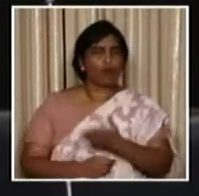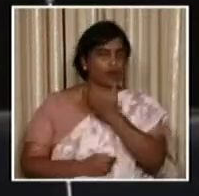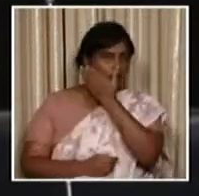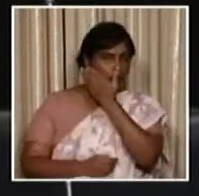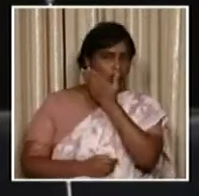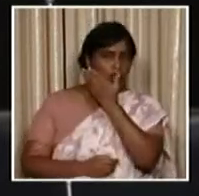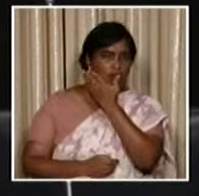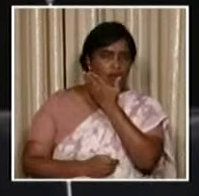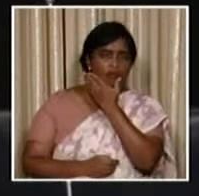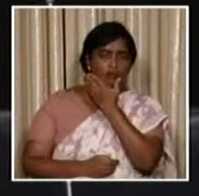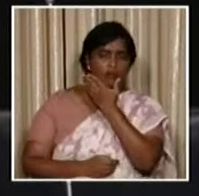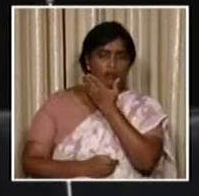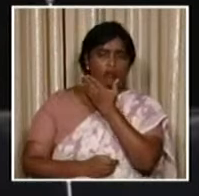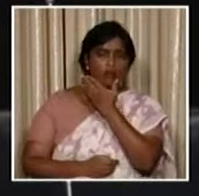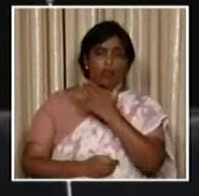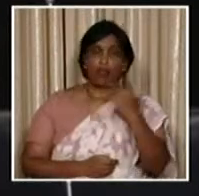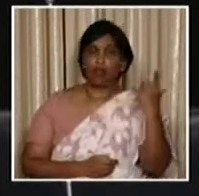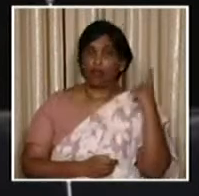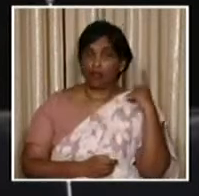කියන්නේ. මෙයා මේ